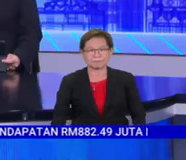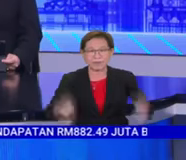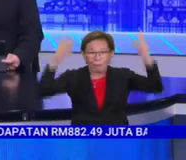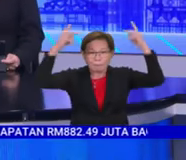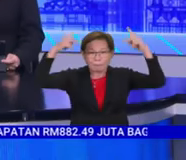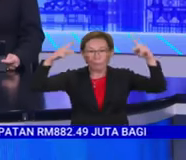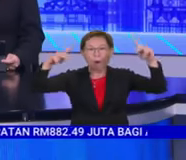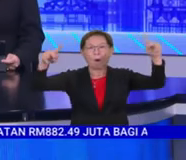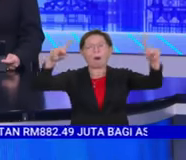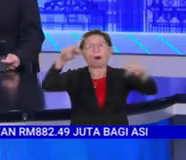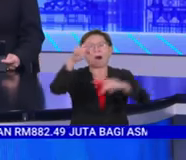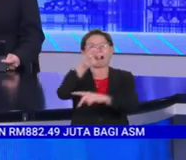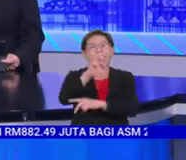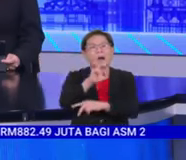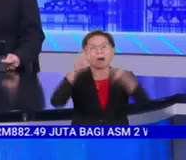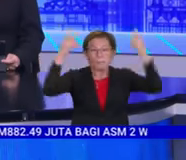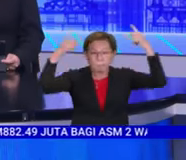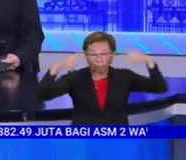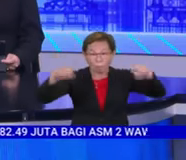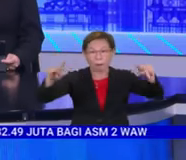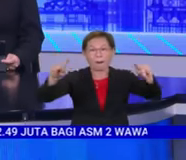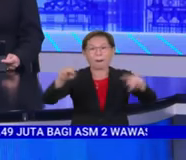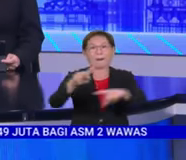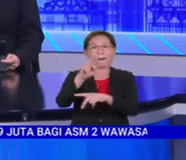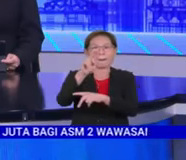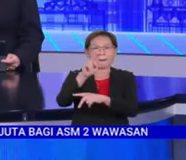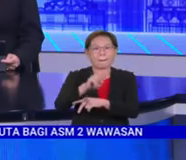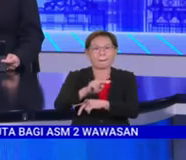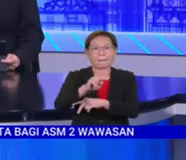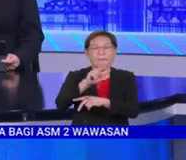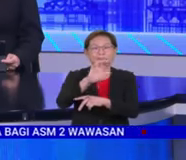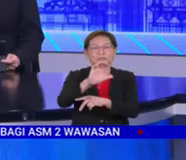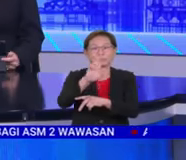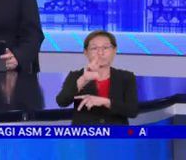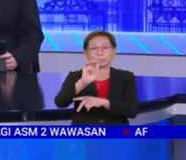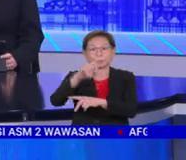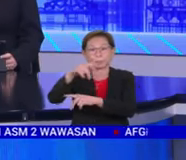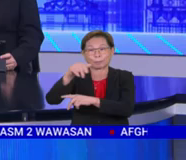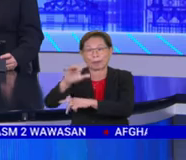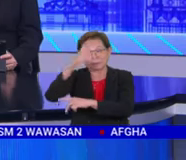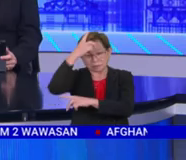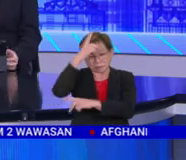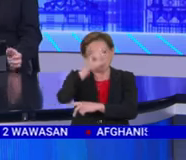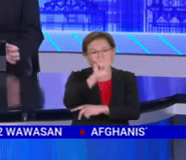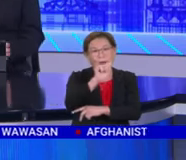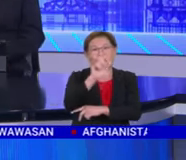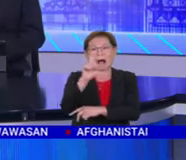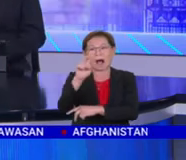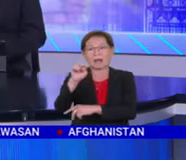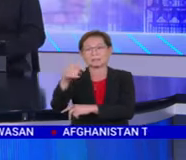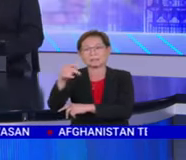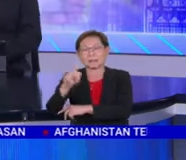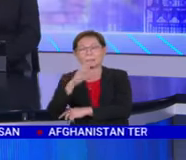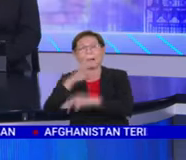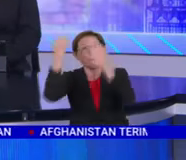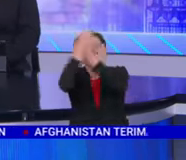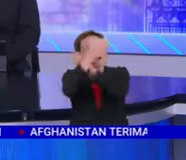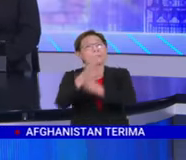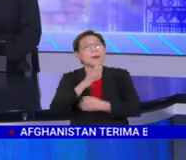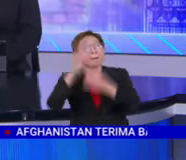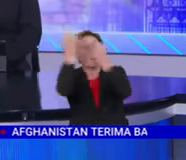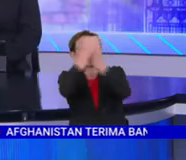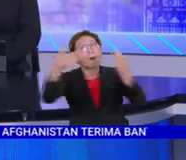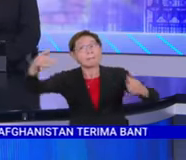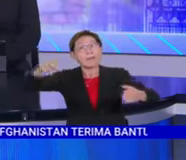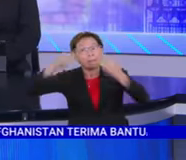Presiden Kongres Kesatuan Pekerja-Pekerja di Dalam Perkhidmatan Awam Malaysia, QPEX, Dato' Adnan Mat nyifatkan pengumuman Perdana